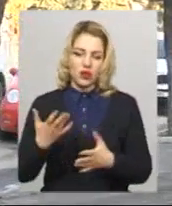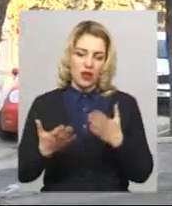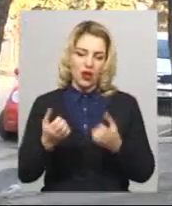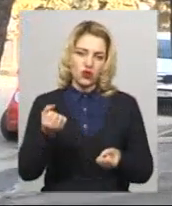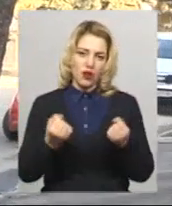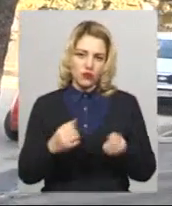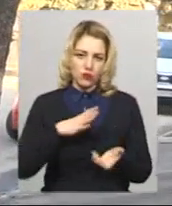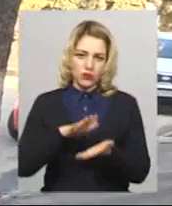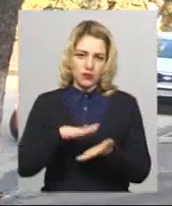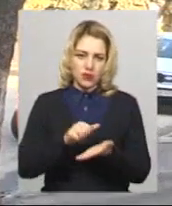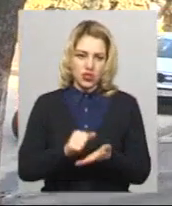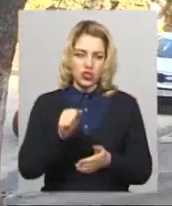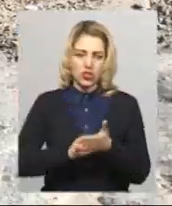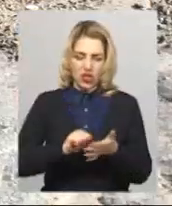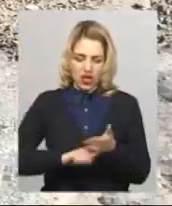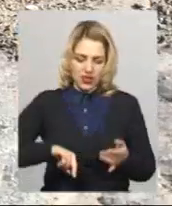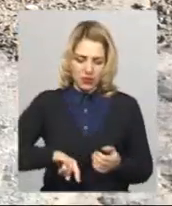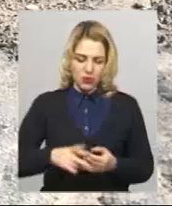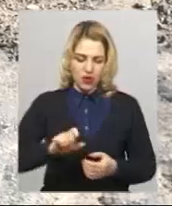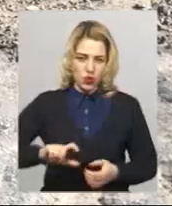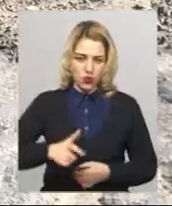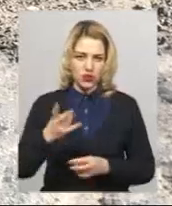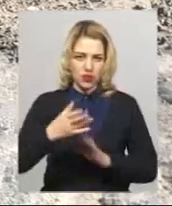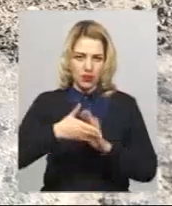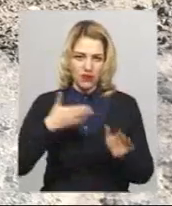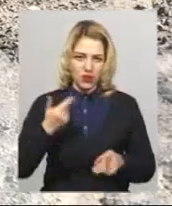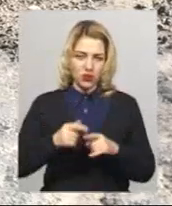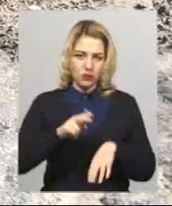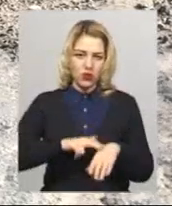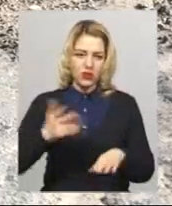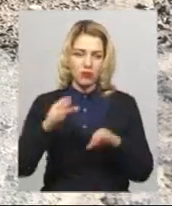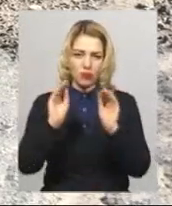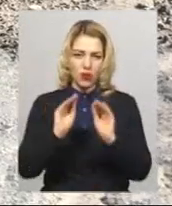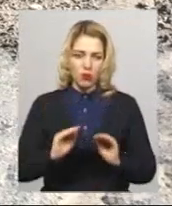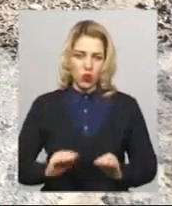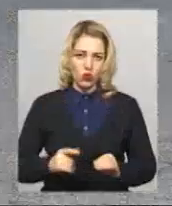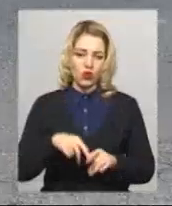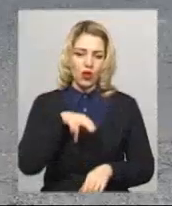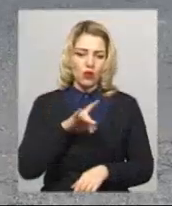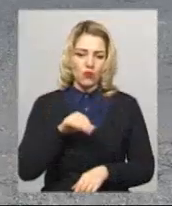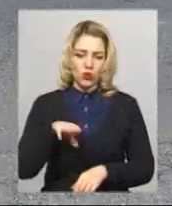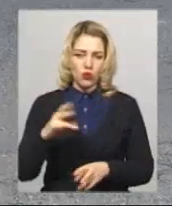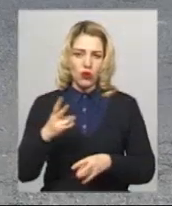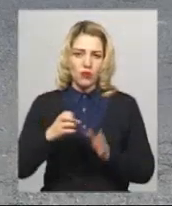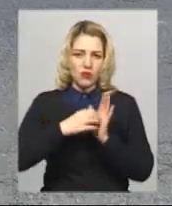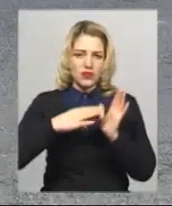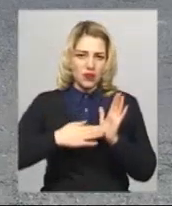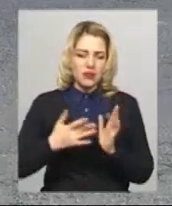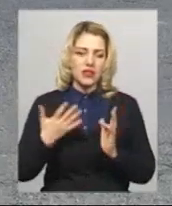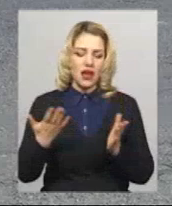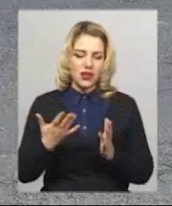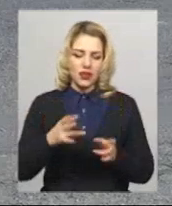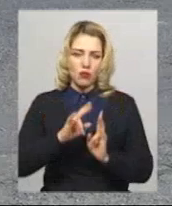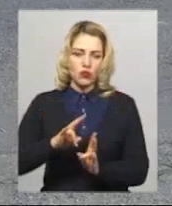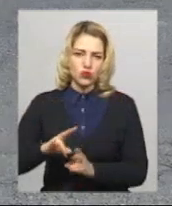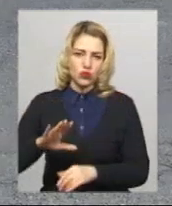зазнав пошкодження через вибоїну на дорозі, необхідно викликати поліцію, котра складе протокол. У протоколі також має бути зазначено, які саме пошкодження